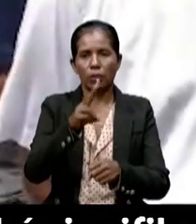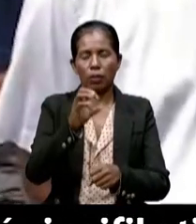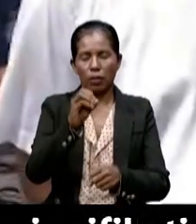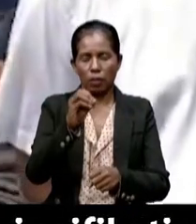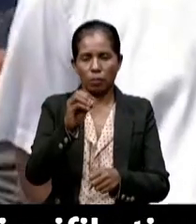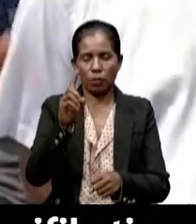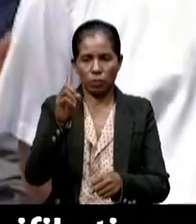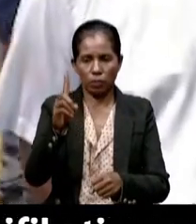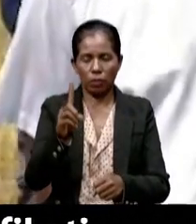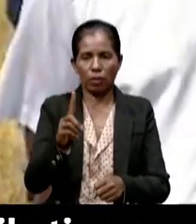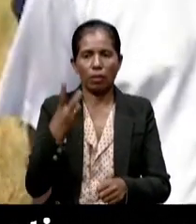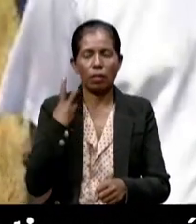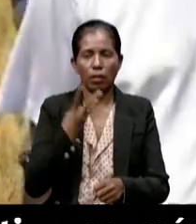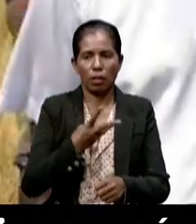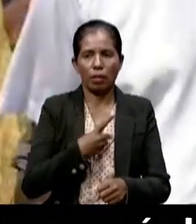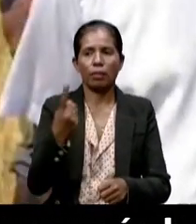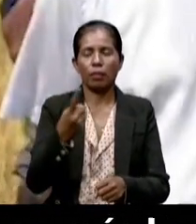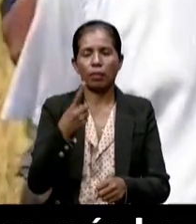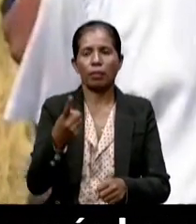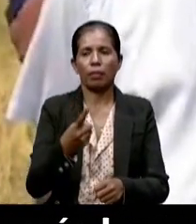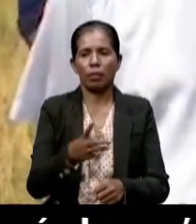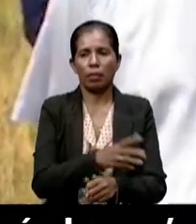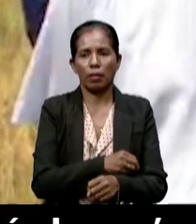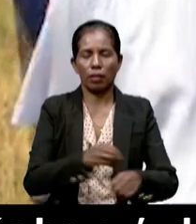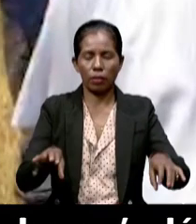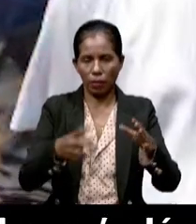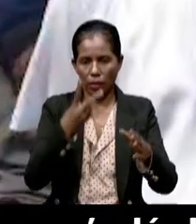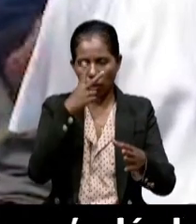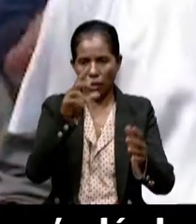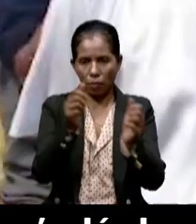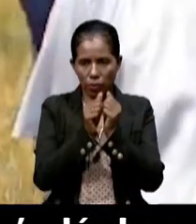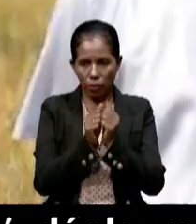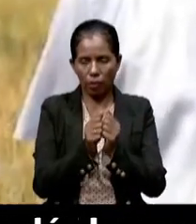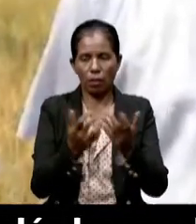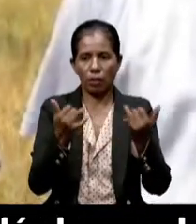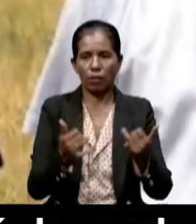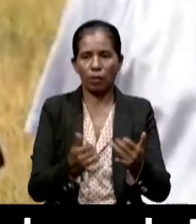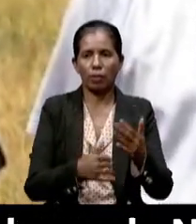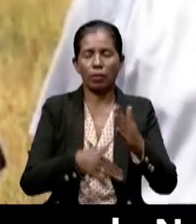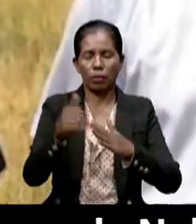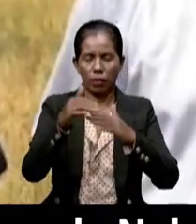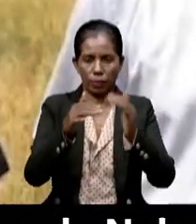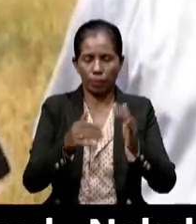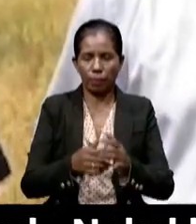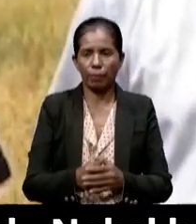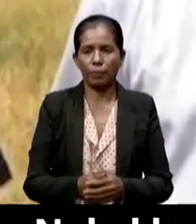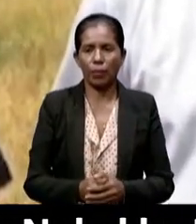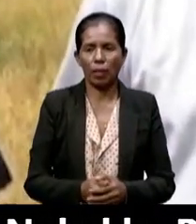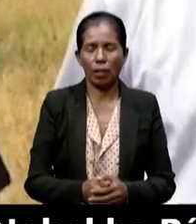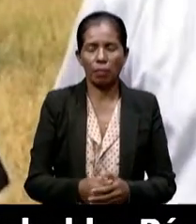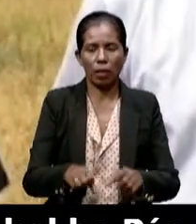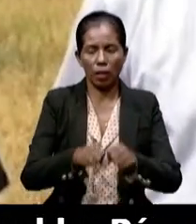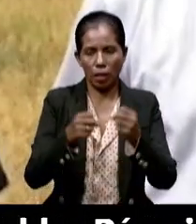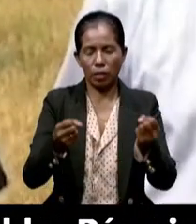ya bese tempu unta hitnia nebe agorada musan ta stragus